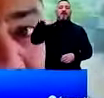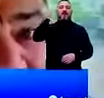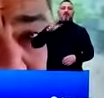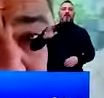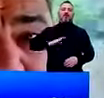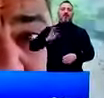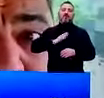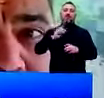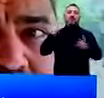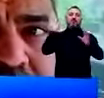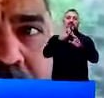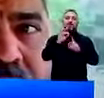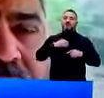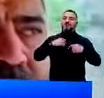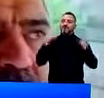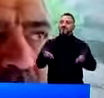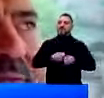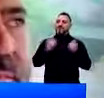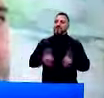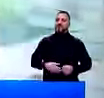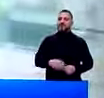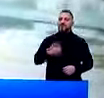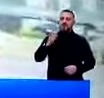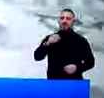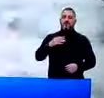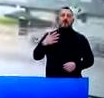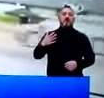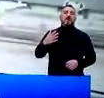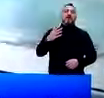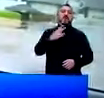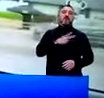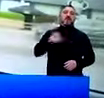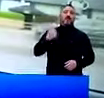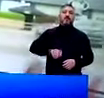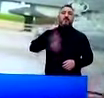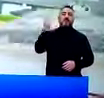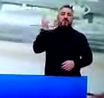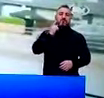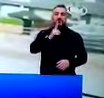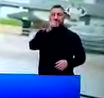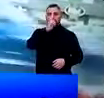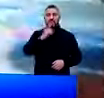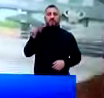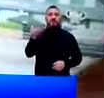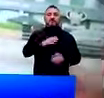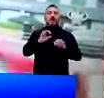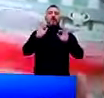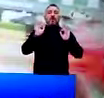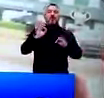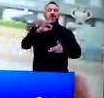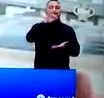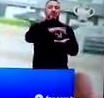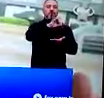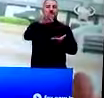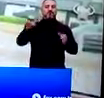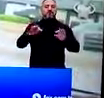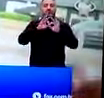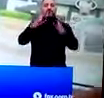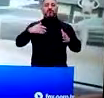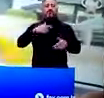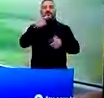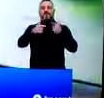çalışıyorum. Şimdi sizin derdinizde ne yapmak istiyorsunuz? Ekrem Bey duysun. Bu 100 tane İstanbul'un kritik noktalarının çözümlerini tek tek videolara döktüm